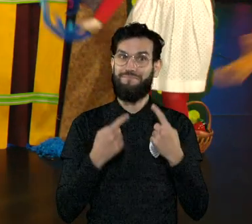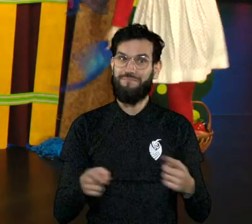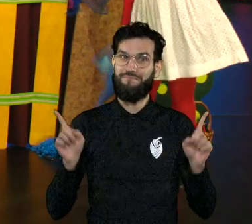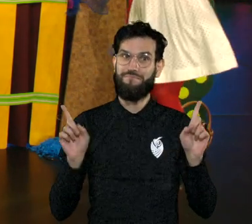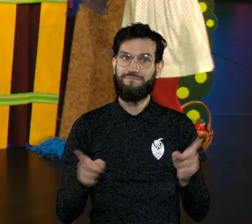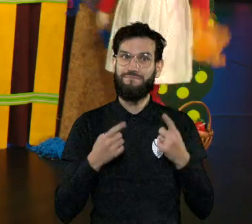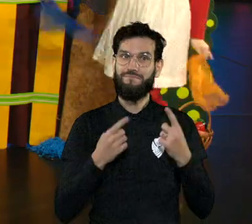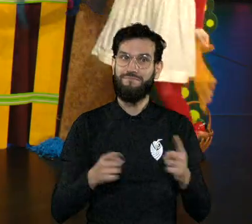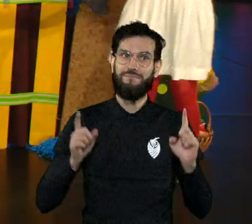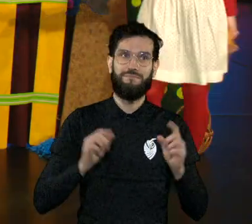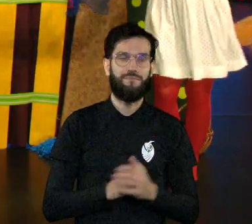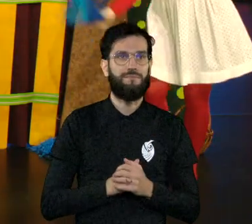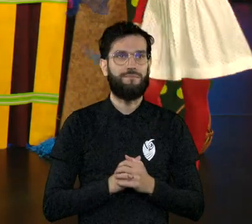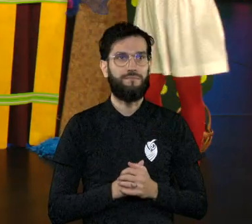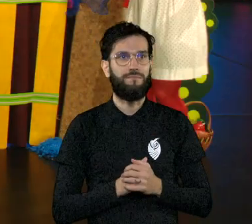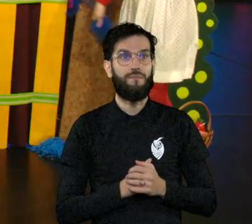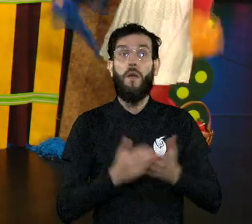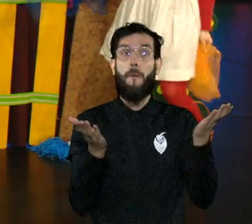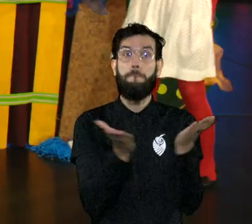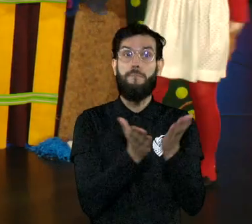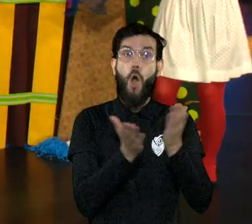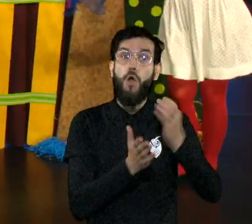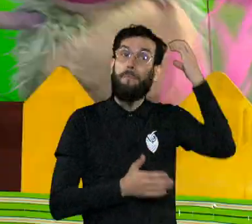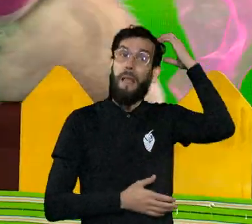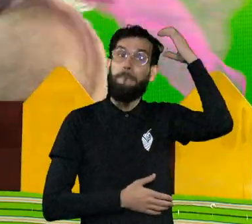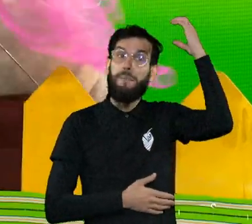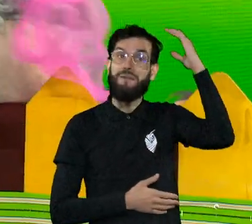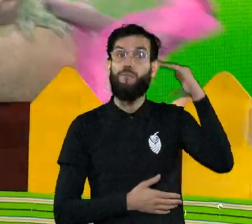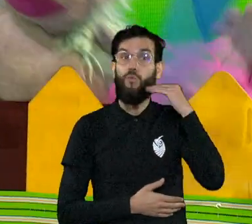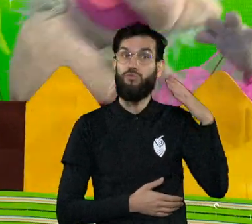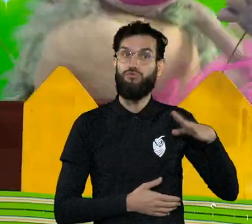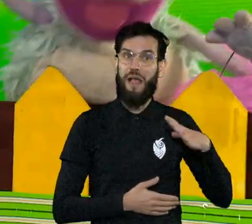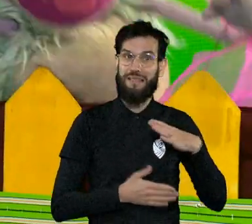Tak, tancujeme ako princovia a princezné na bále.